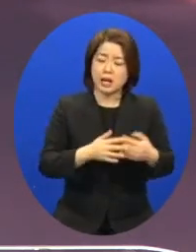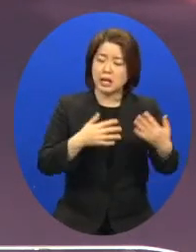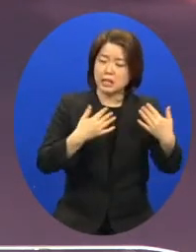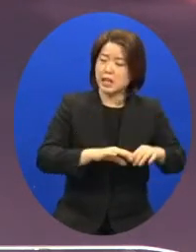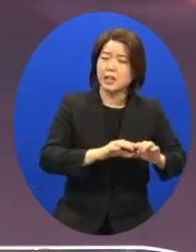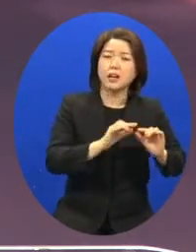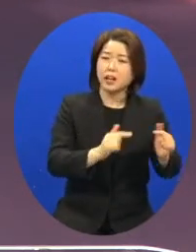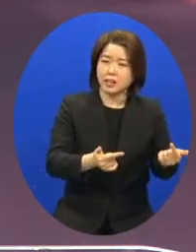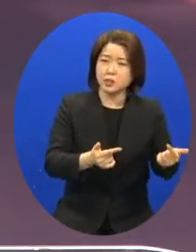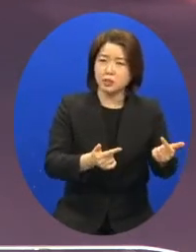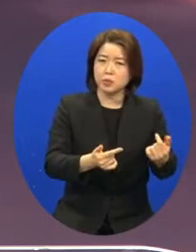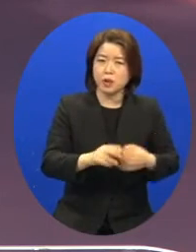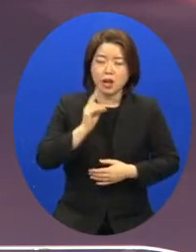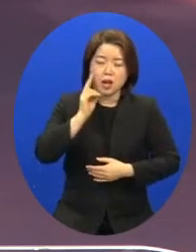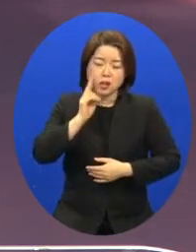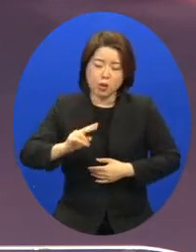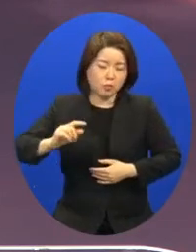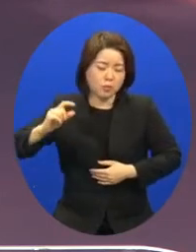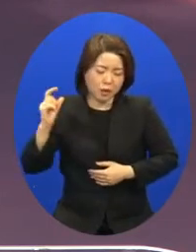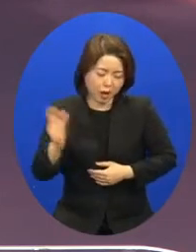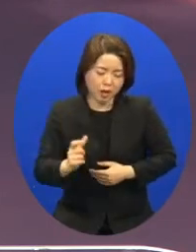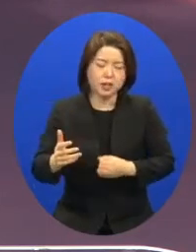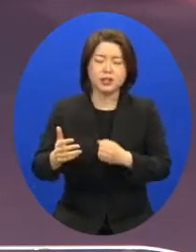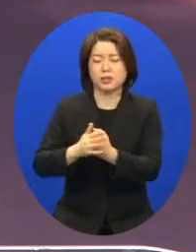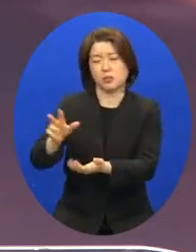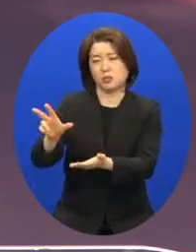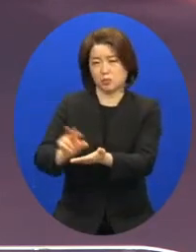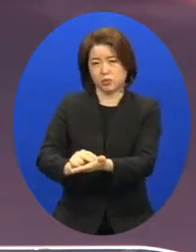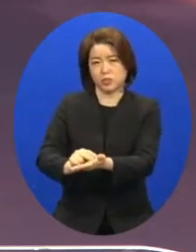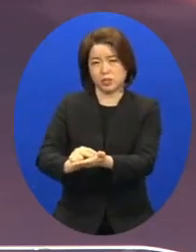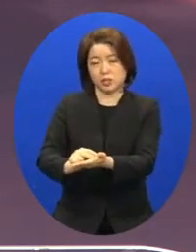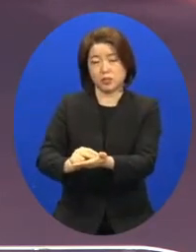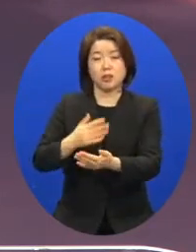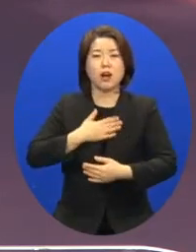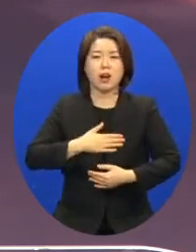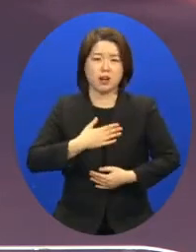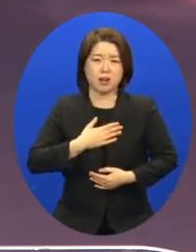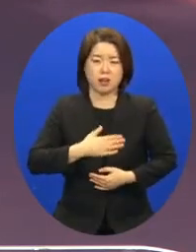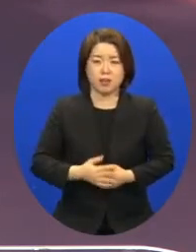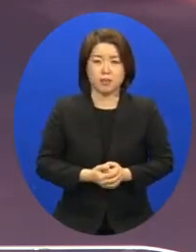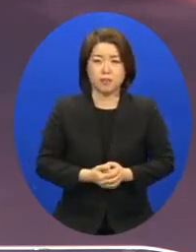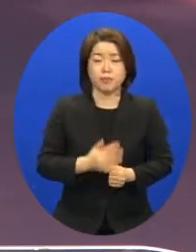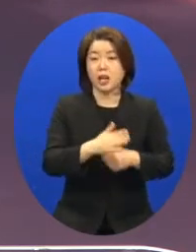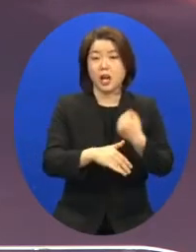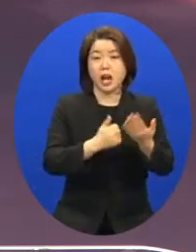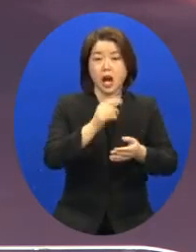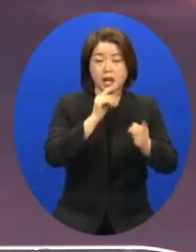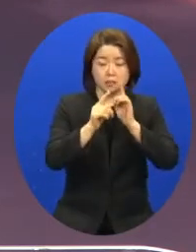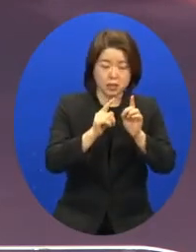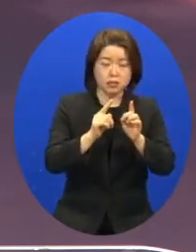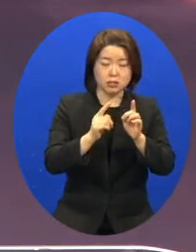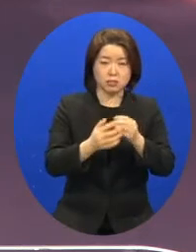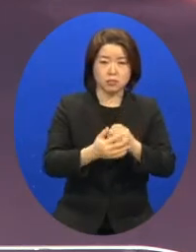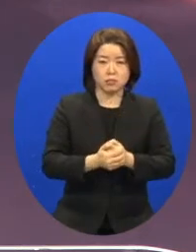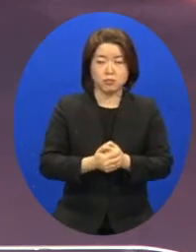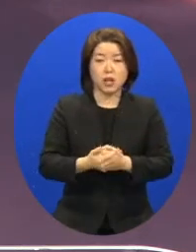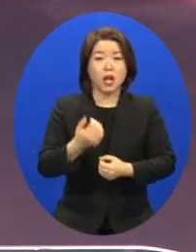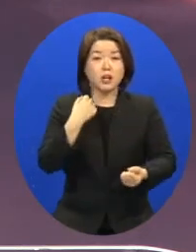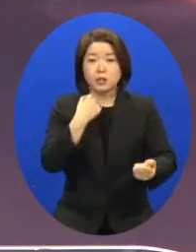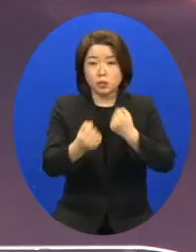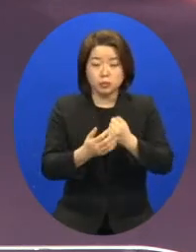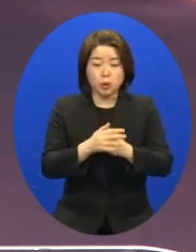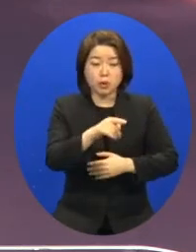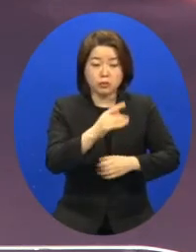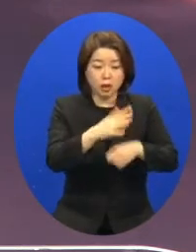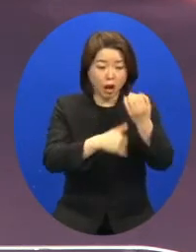아니고 너무 강해서 문제구나 하는 걸 알았어요. 하나님의 말씀이에요. 그런데 그